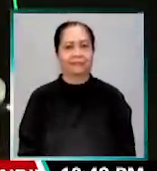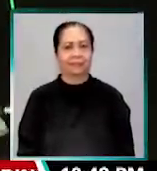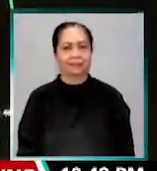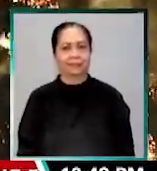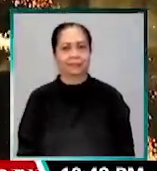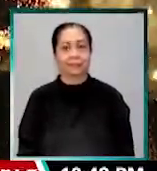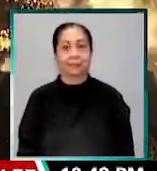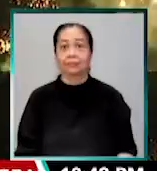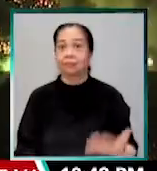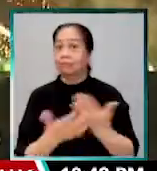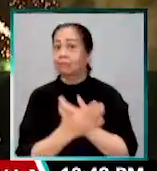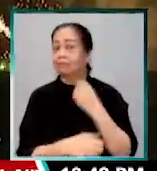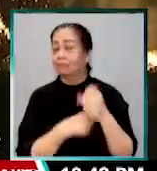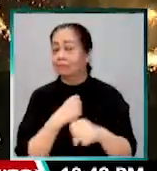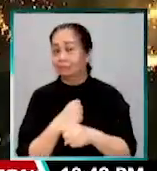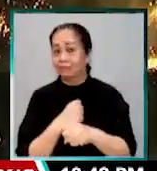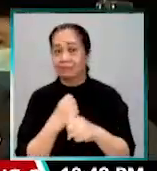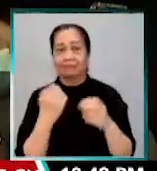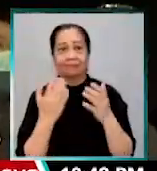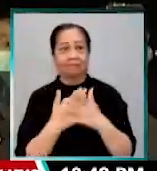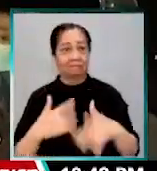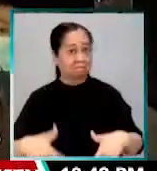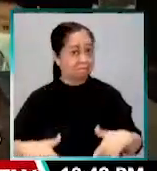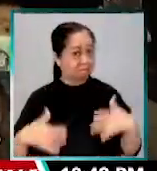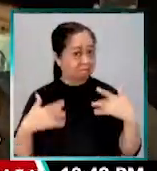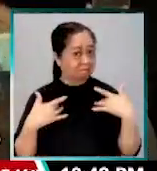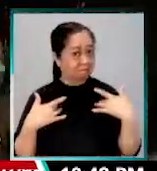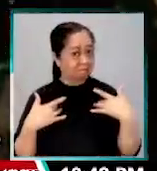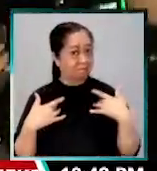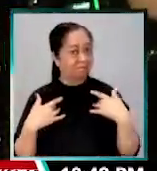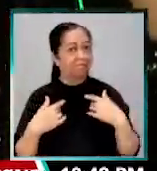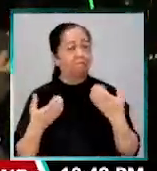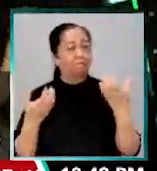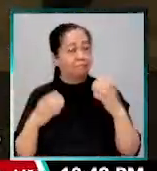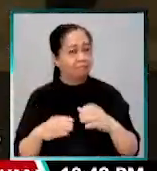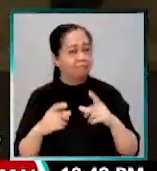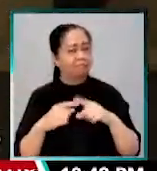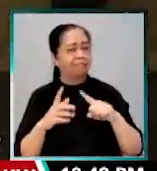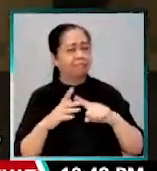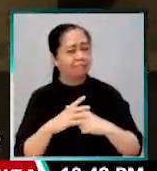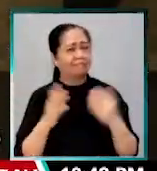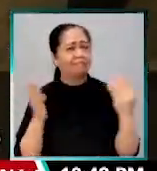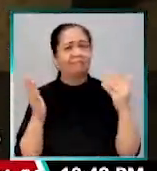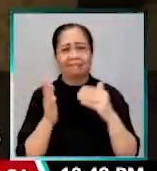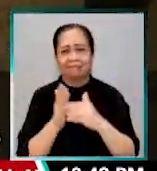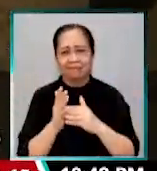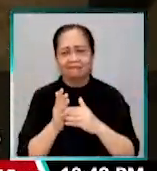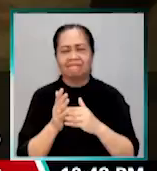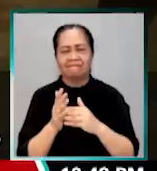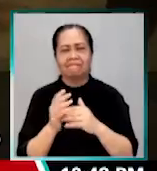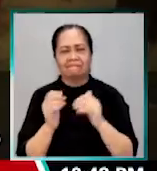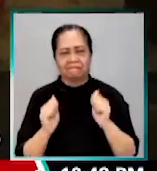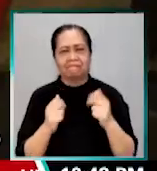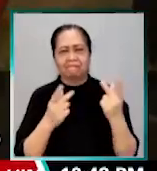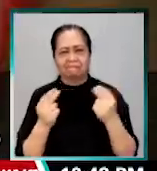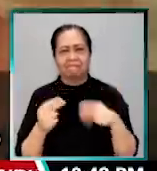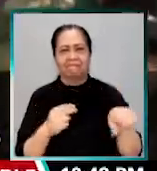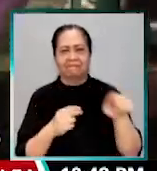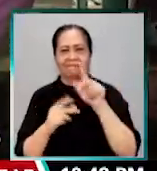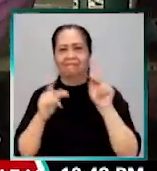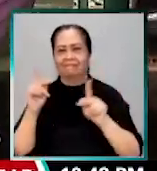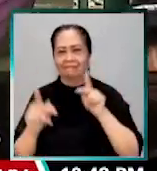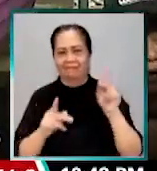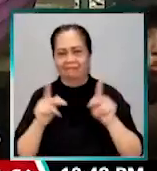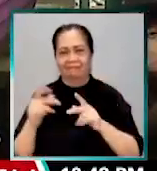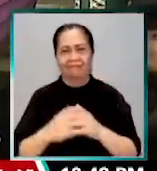Bagong taon, bagong buhay. Ang pagkakataong makapagsimulang muli, di raw palalampasin ng ilan nating kababayan.